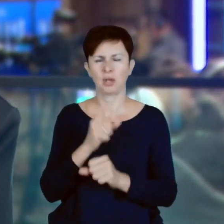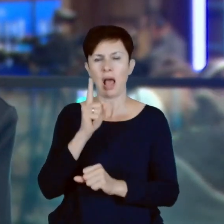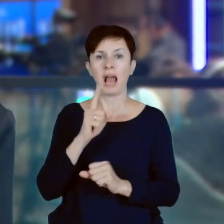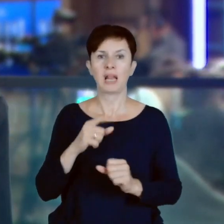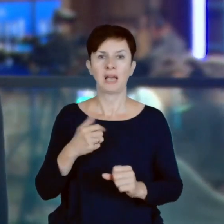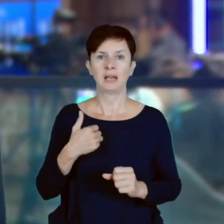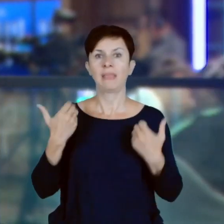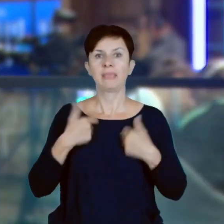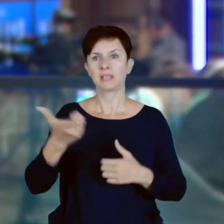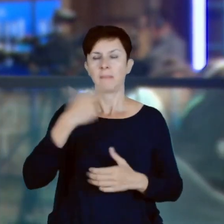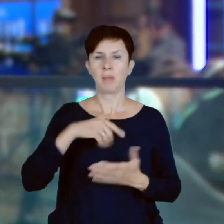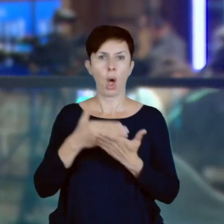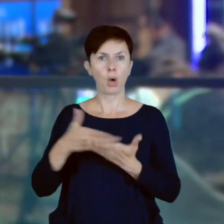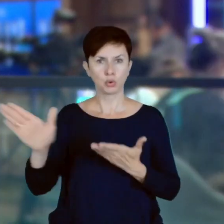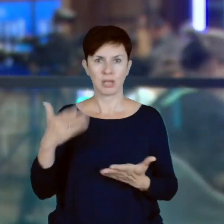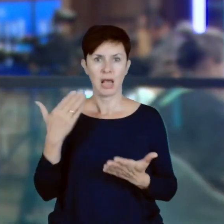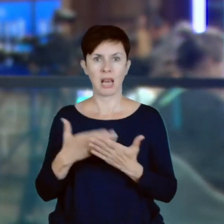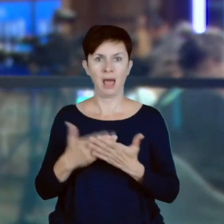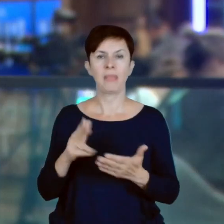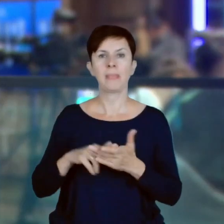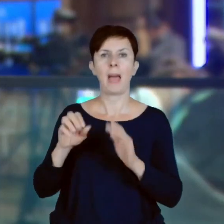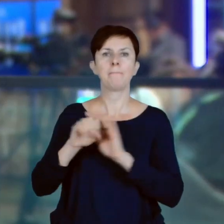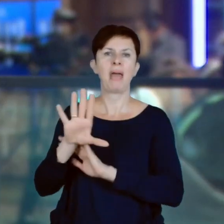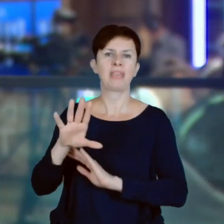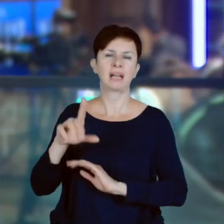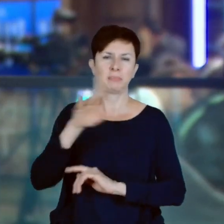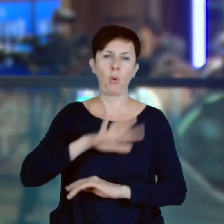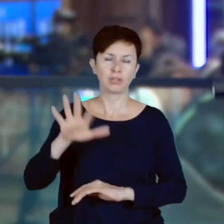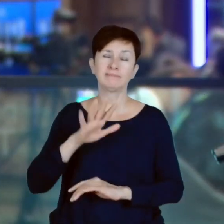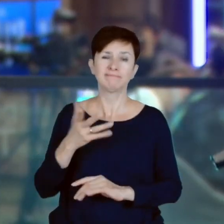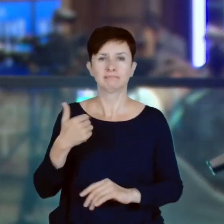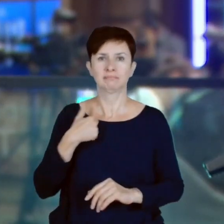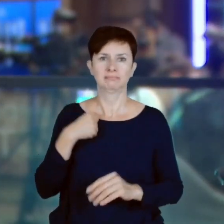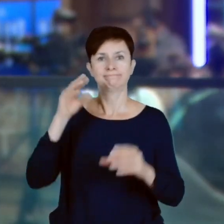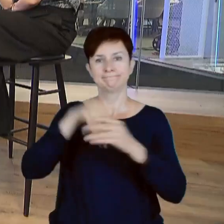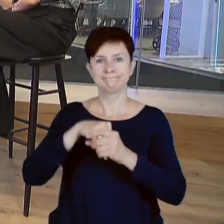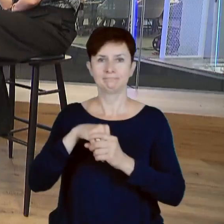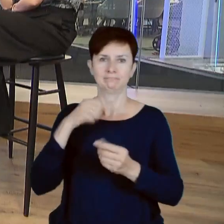odrzuceniem jest ogromny, więc my na tych mediach społecznościowych siedzimy z różnych powodów. Ale z drugiej